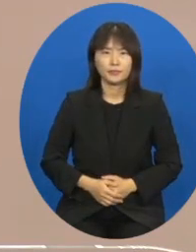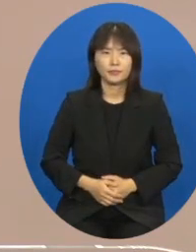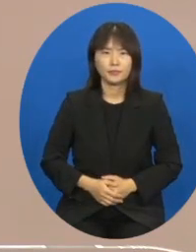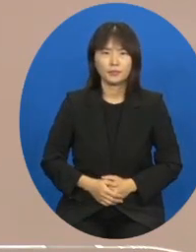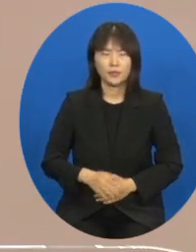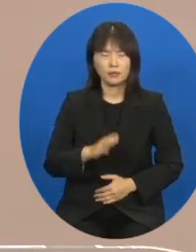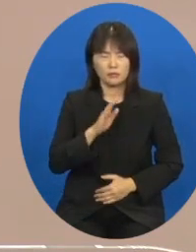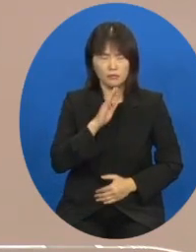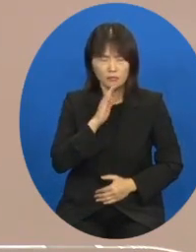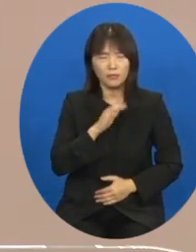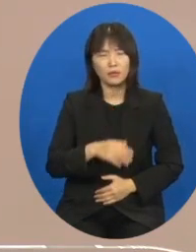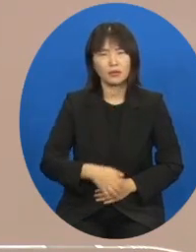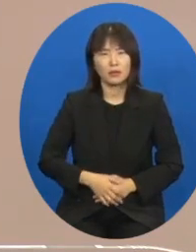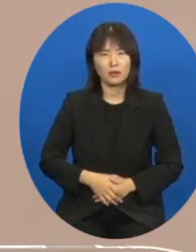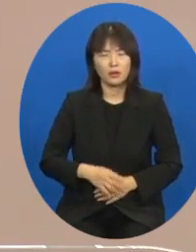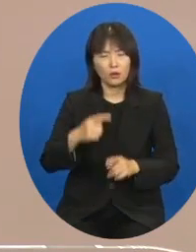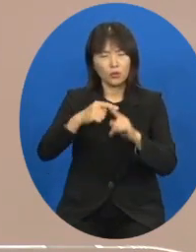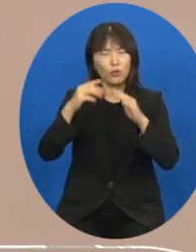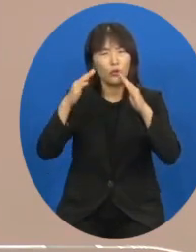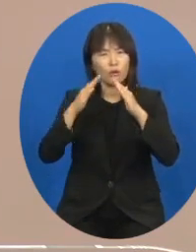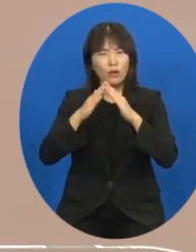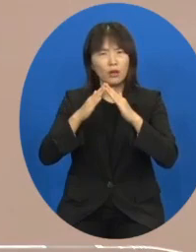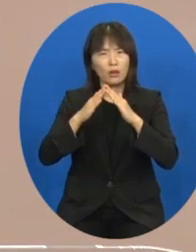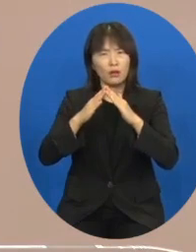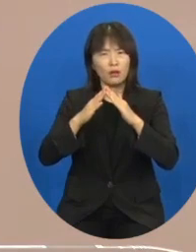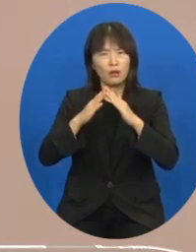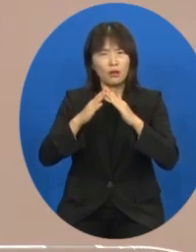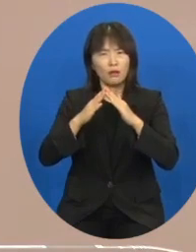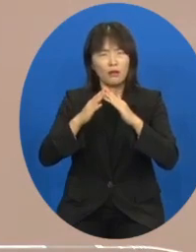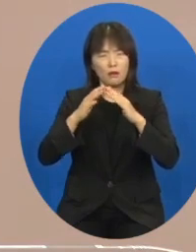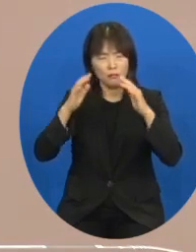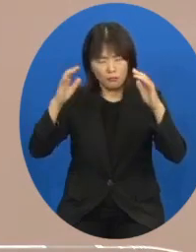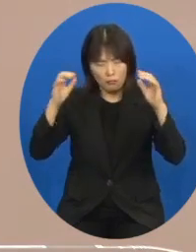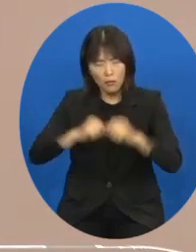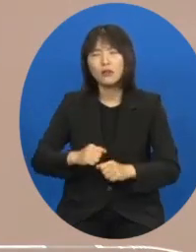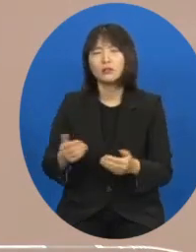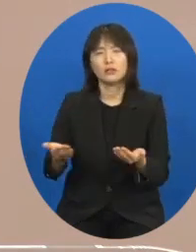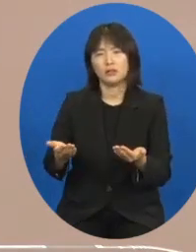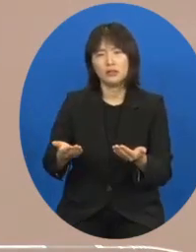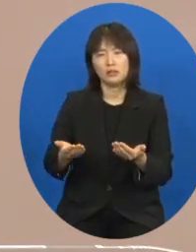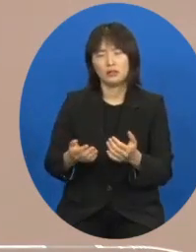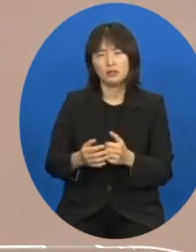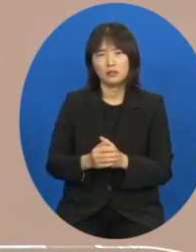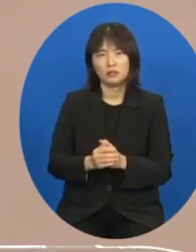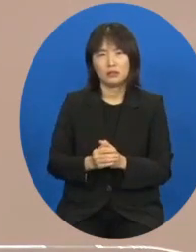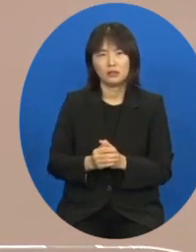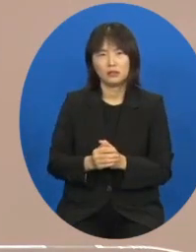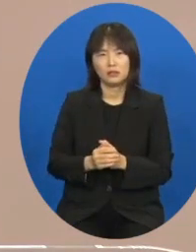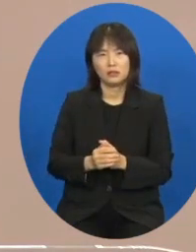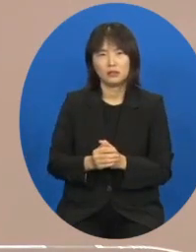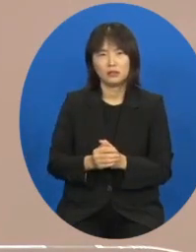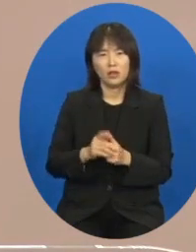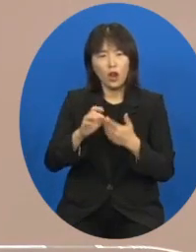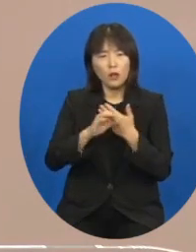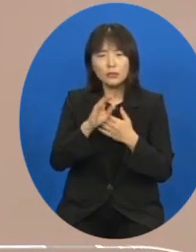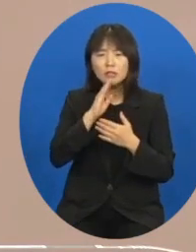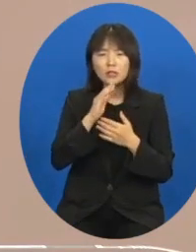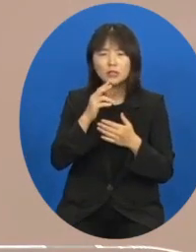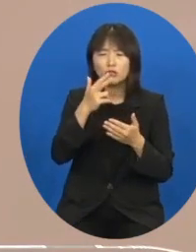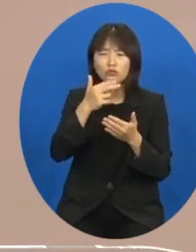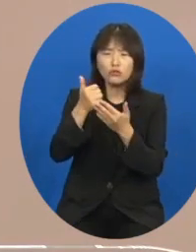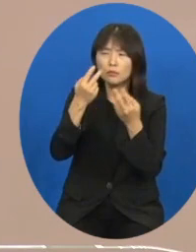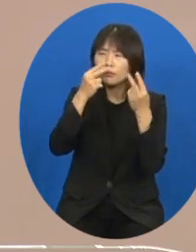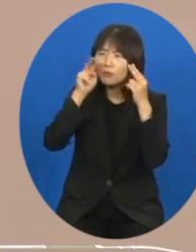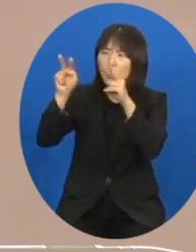그건 정말 교회를 완전히 망가뜨리는 거예요. 그러려면 주님을 진짜 바라보아야